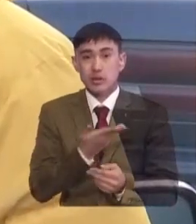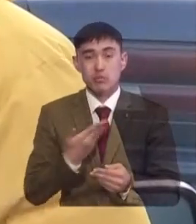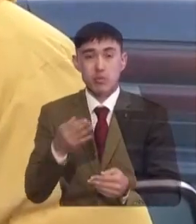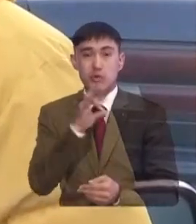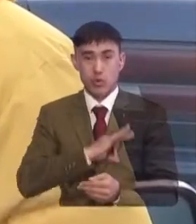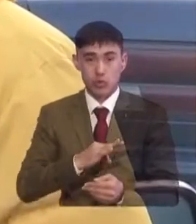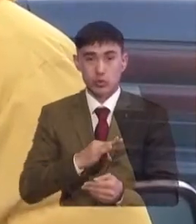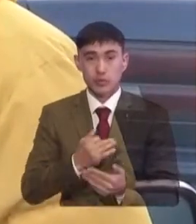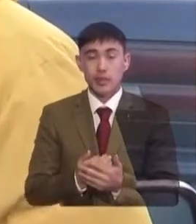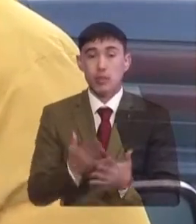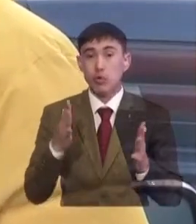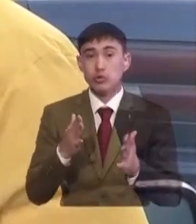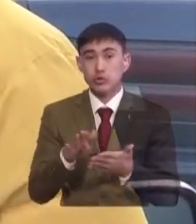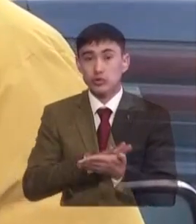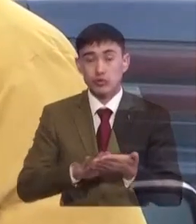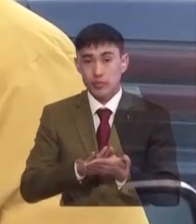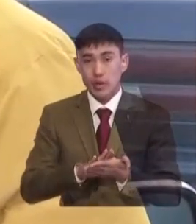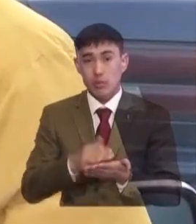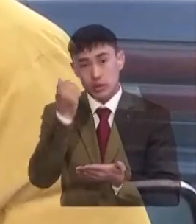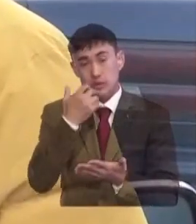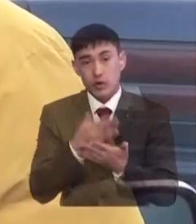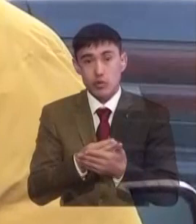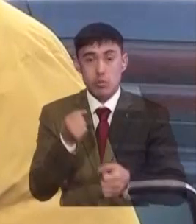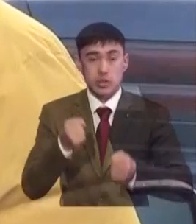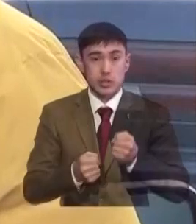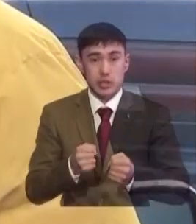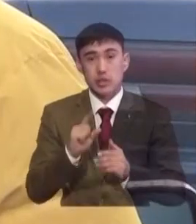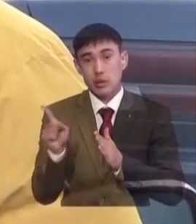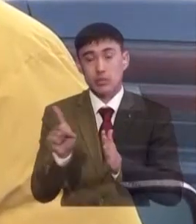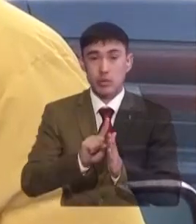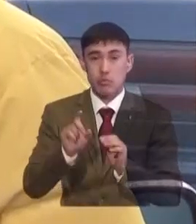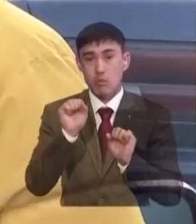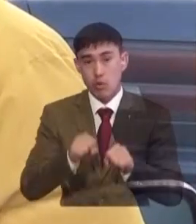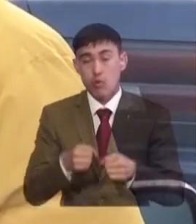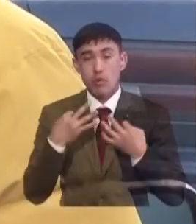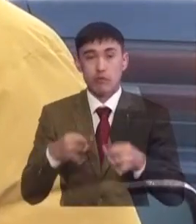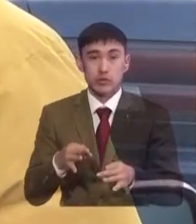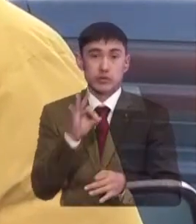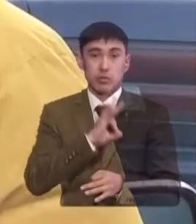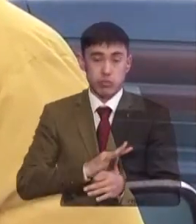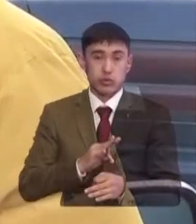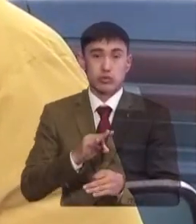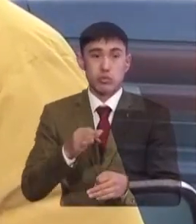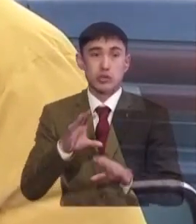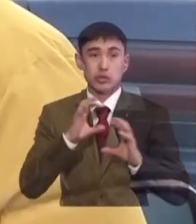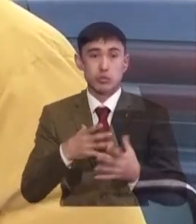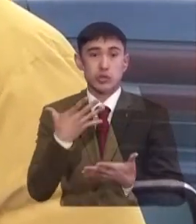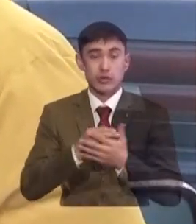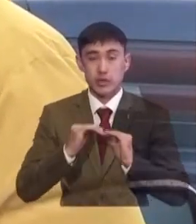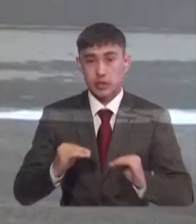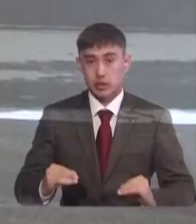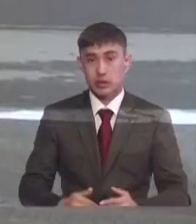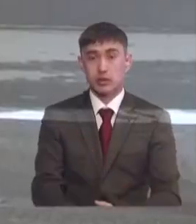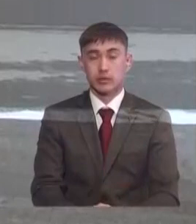источник моего дохода. Больше ничего. Благодаря своей машине я то там, то тут могу позволить себе заработать и позаботиться о своих